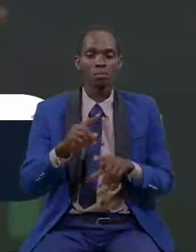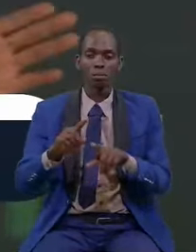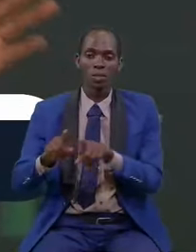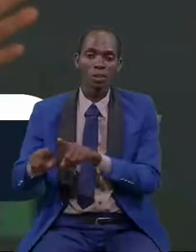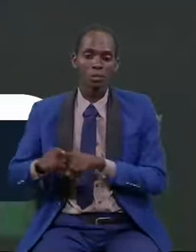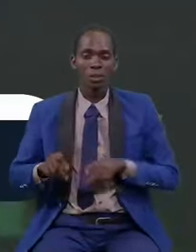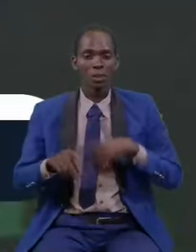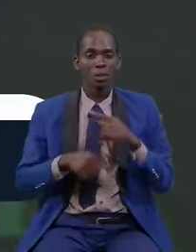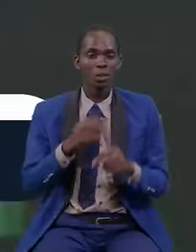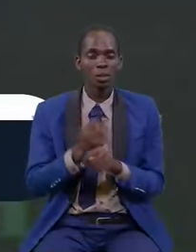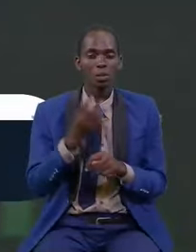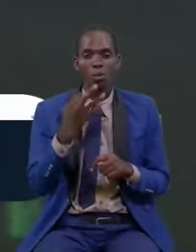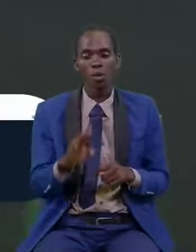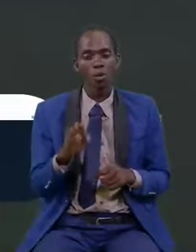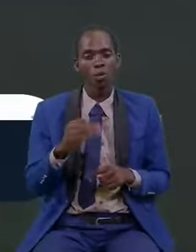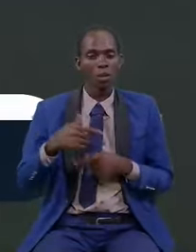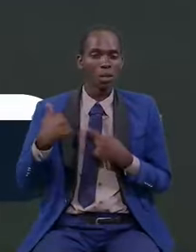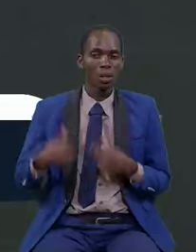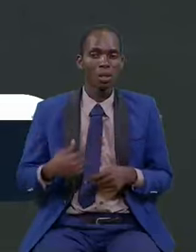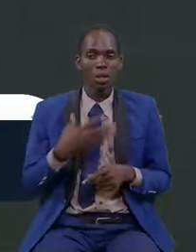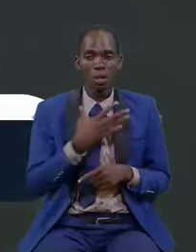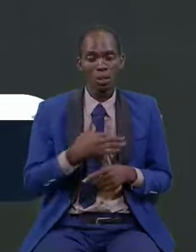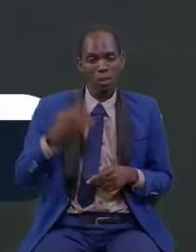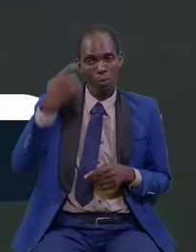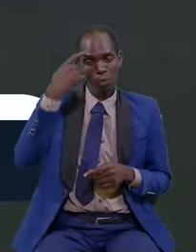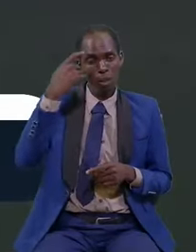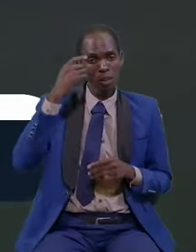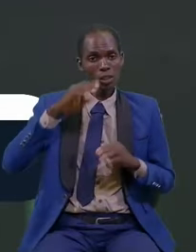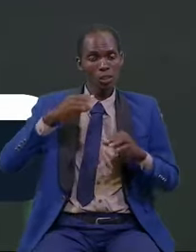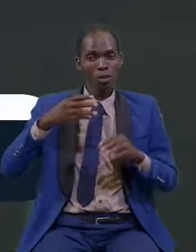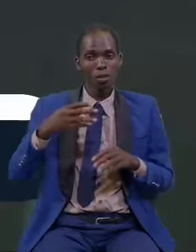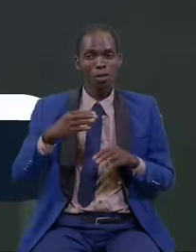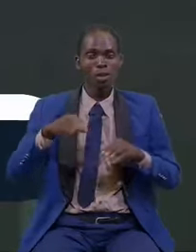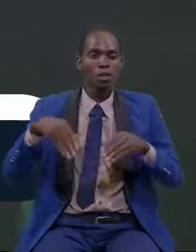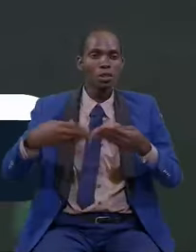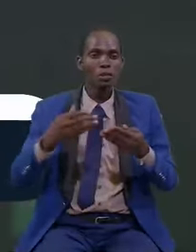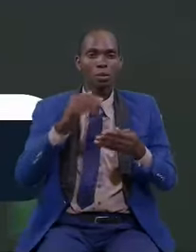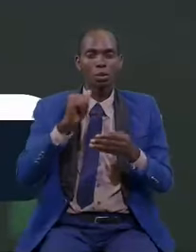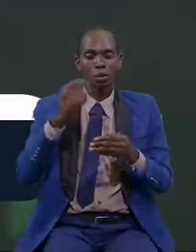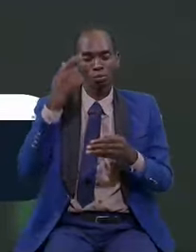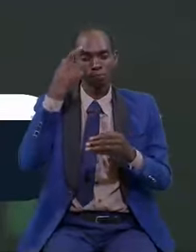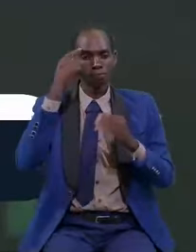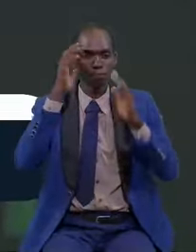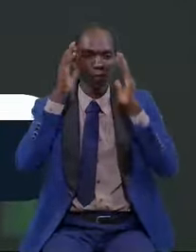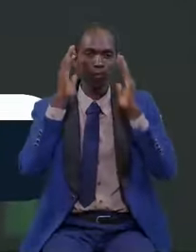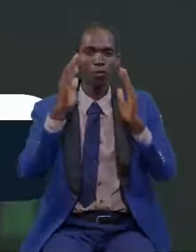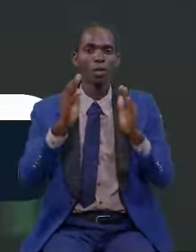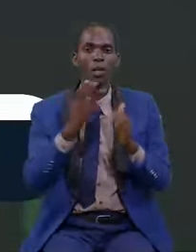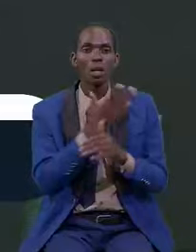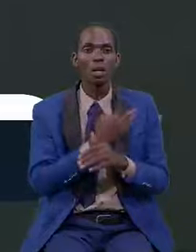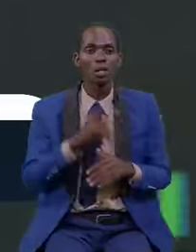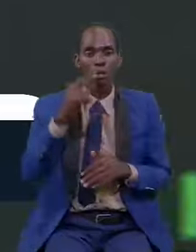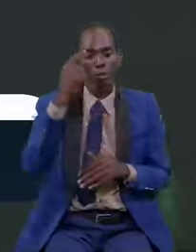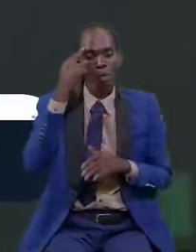sentiments qui étaient en Jésus-Christ. Il y a beaucoup de sentiments qu'on a. Le sentiment que vous avez vous donne l'état